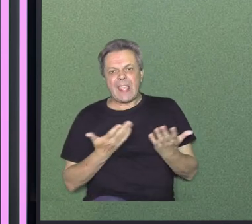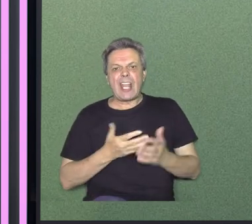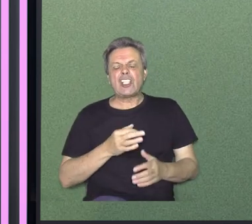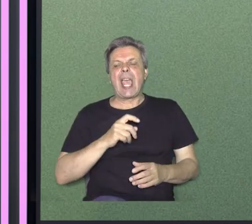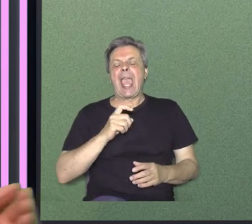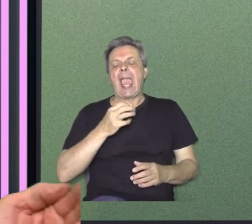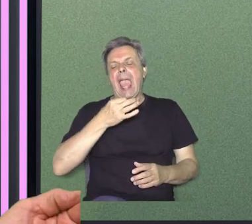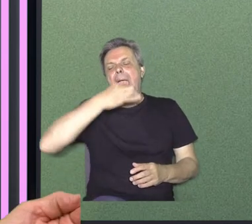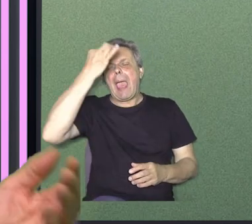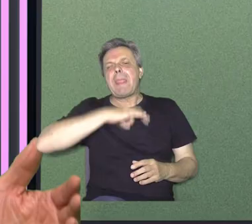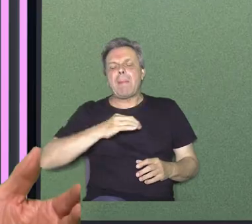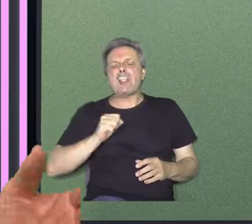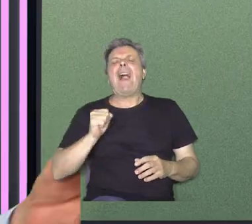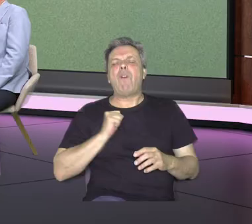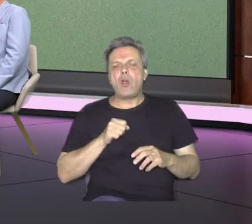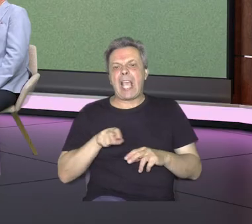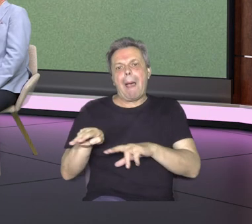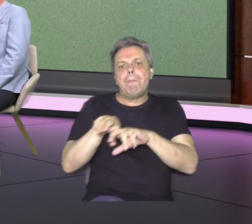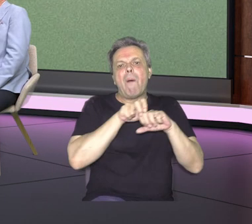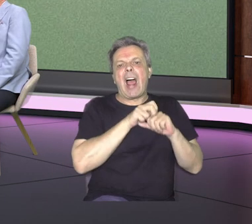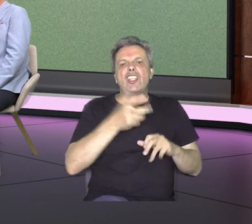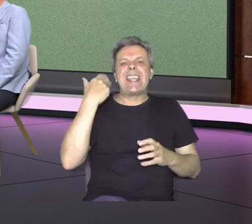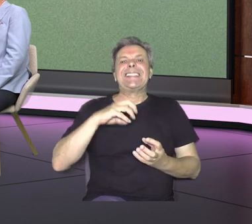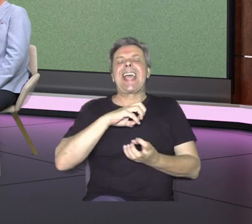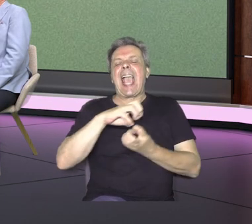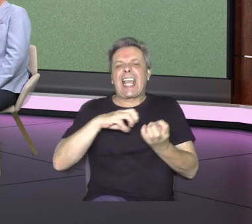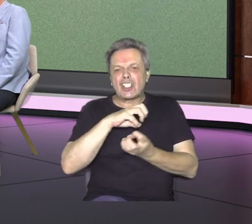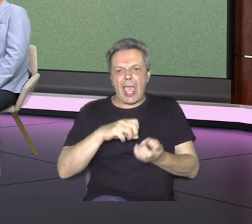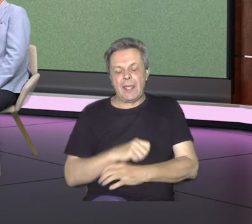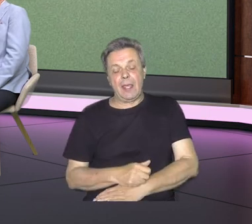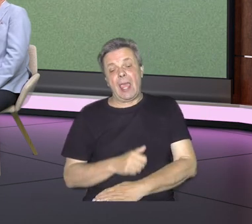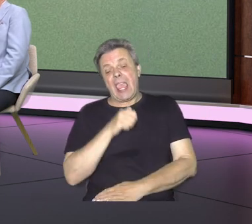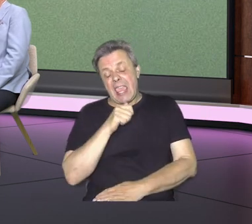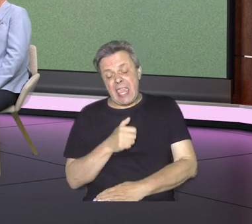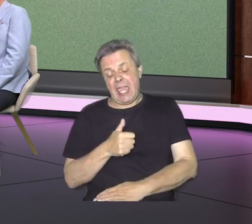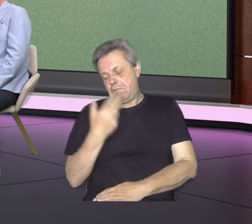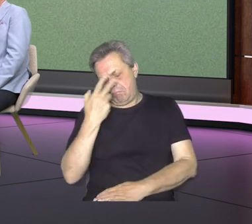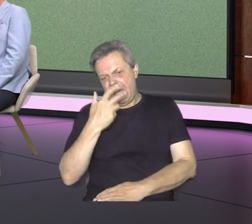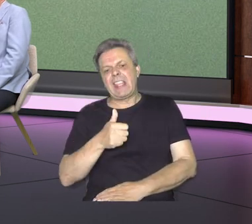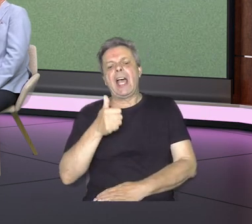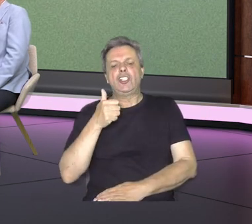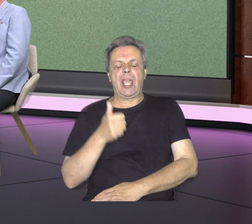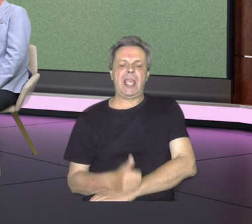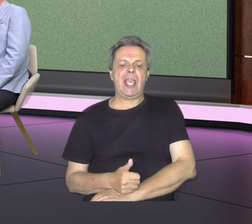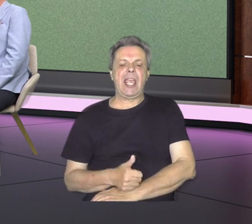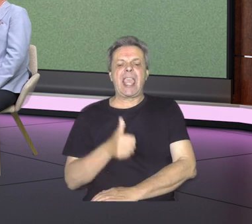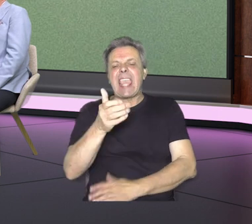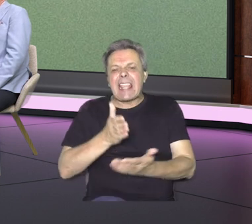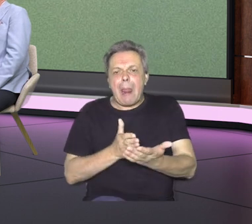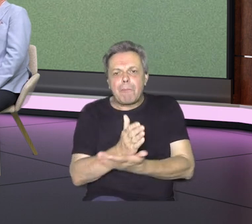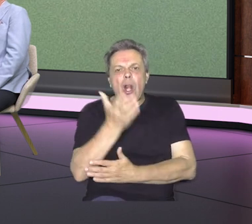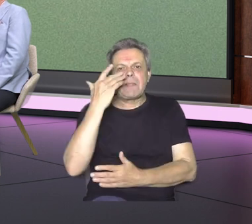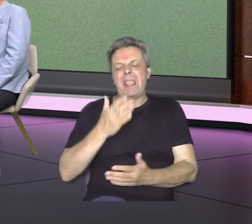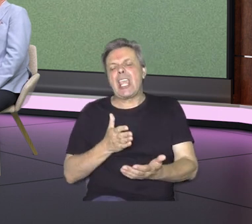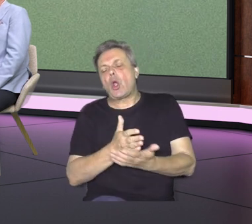da će se njemačka vojska, Wehrmacht, povlačiti iz Grčke. I onda će jedan taj